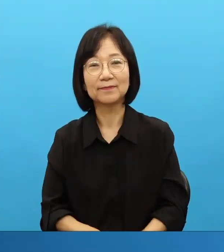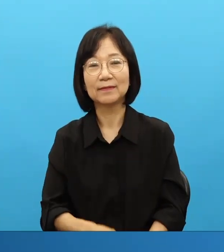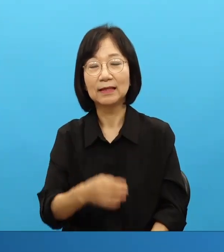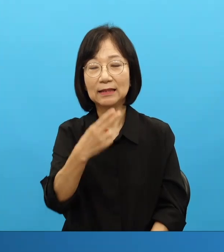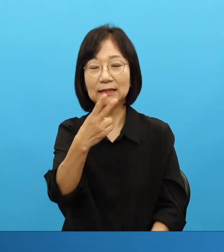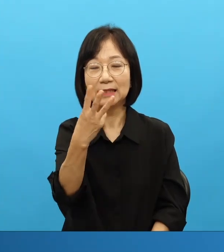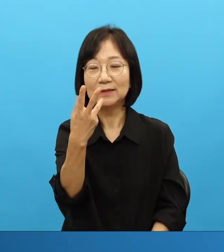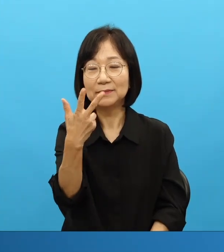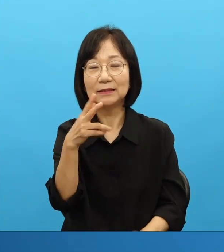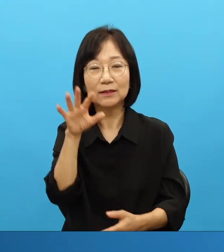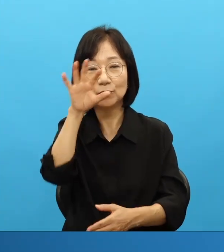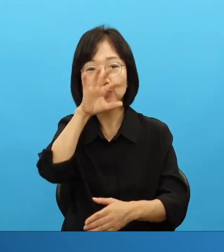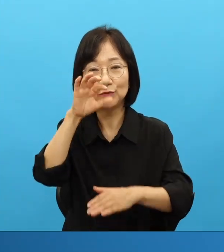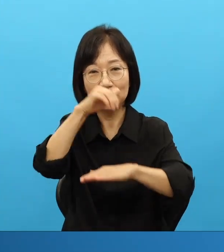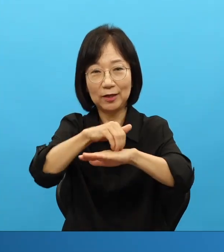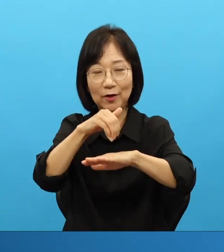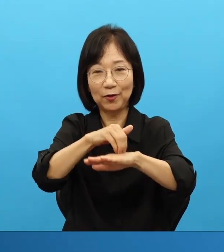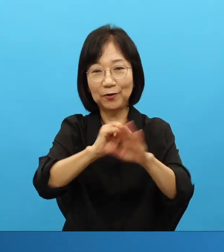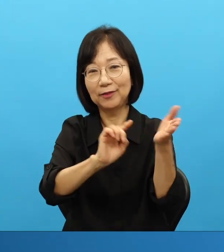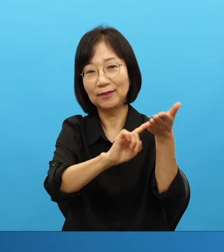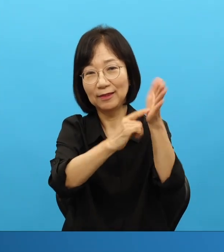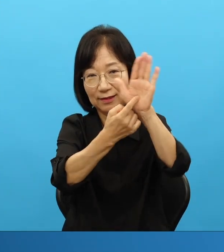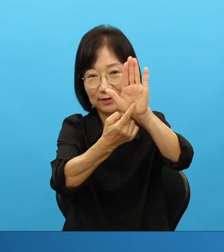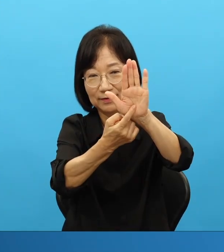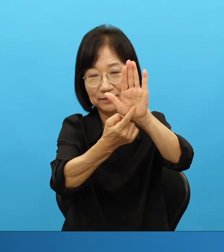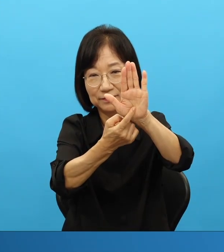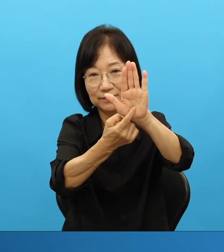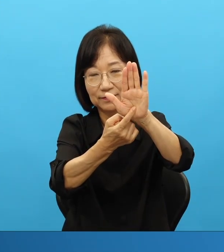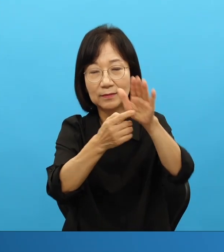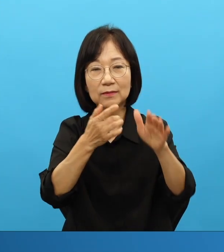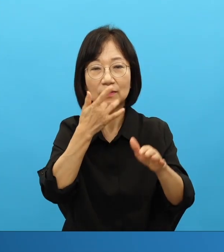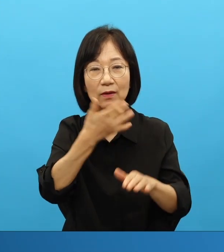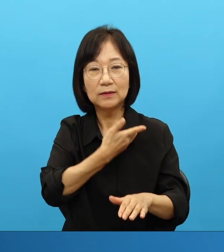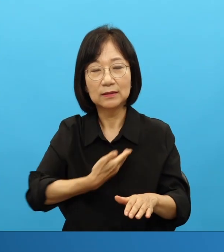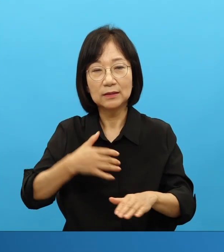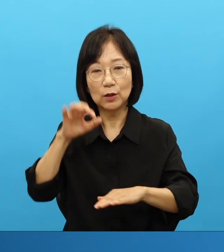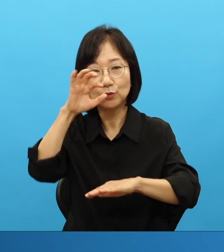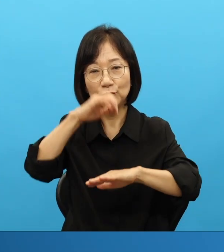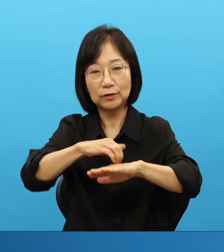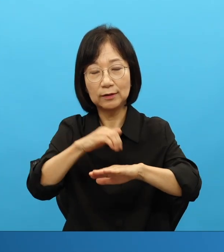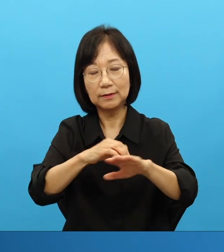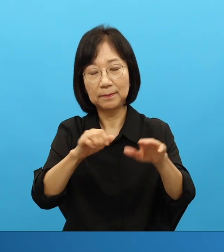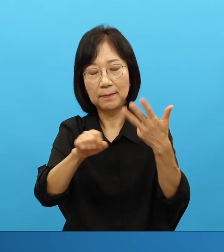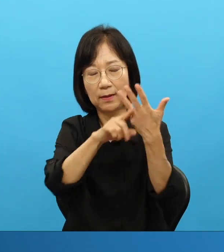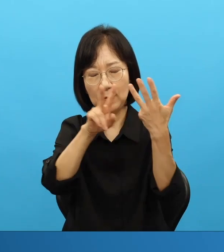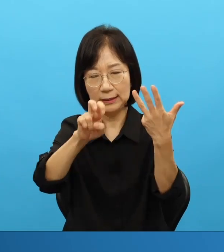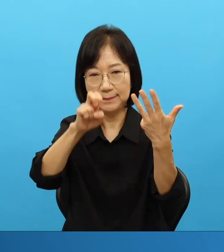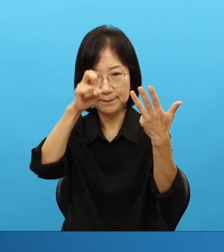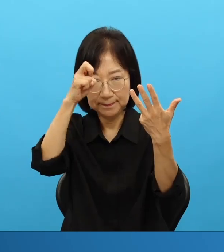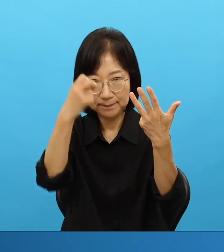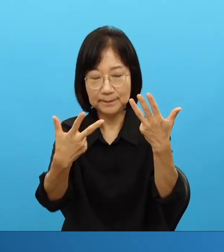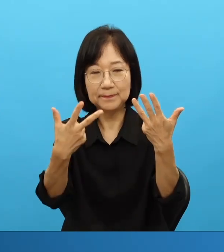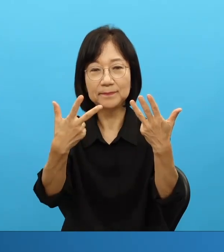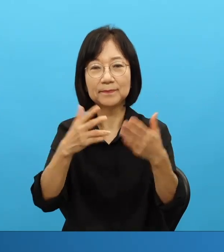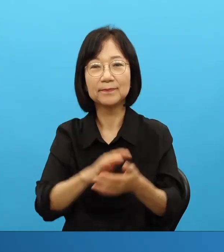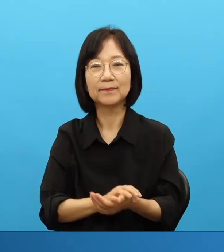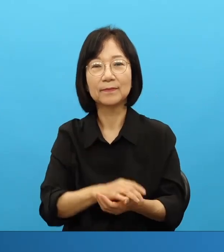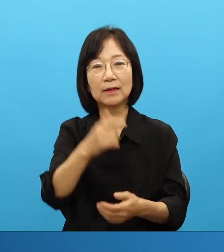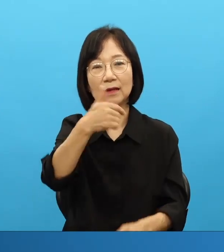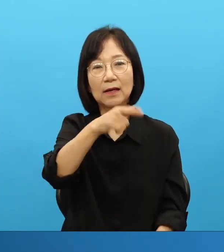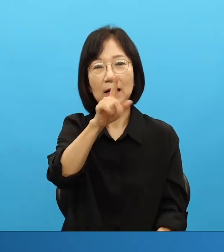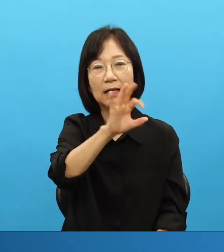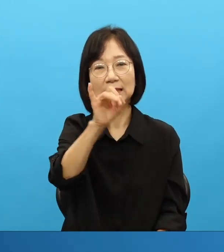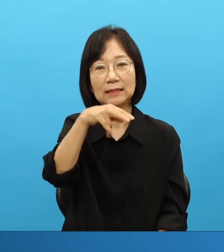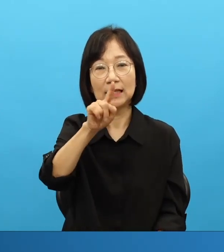237 훈련 안내입니다. 8월 237 화요제자 훈련이 오는 27일 열립니다. 가이사랴